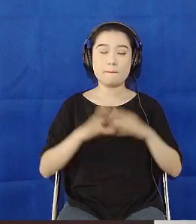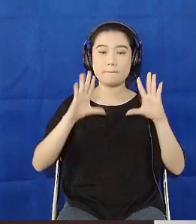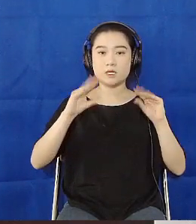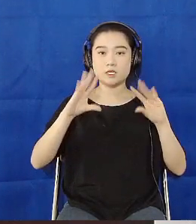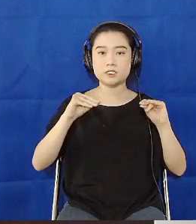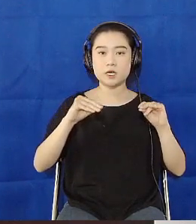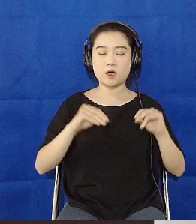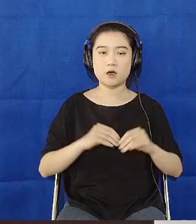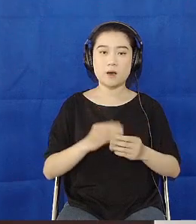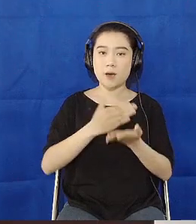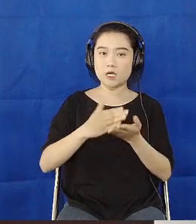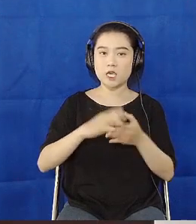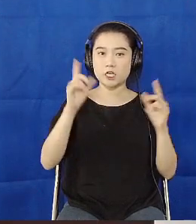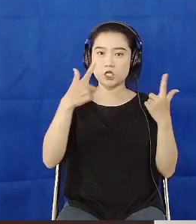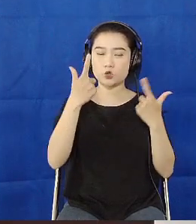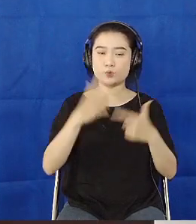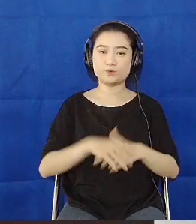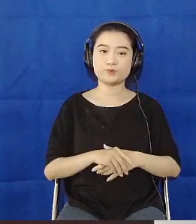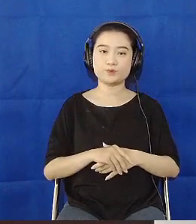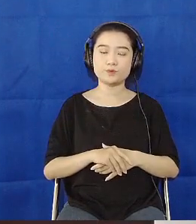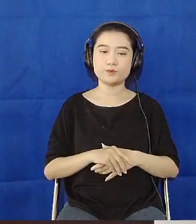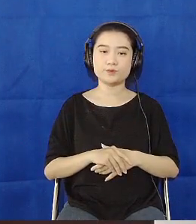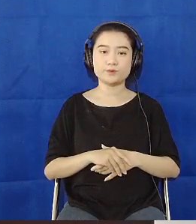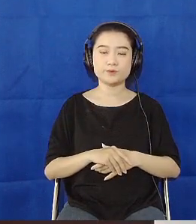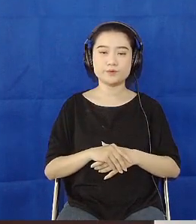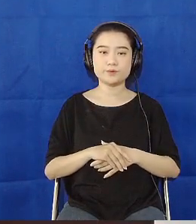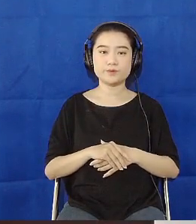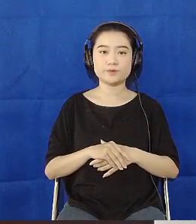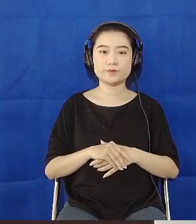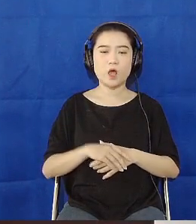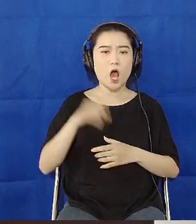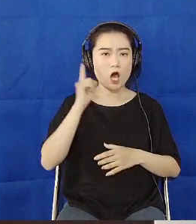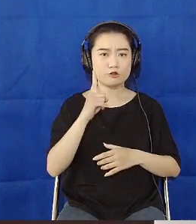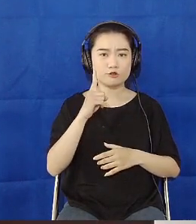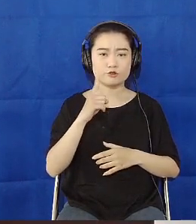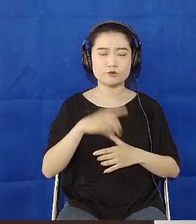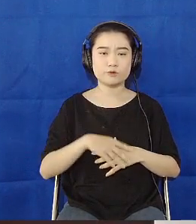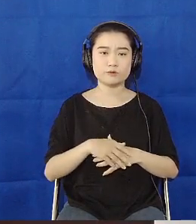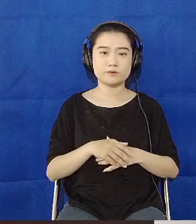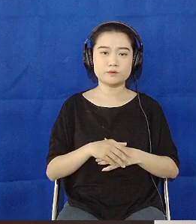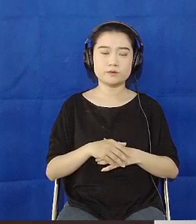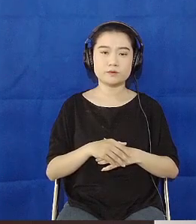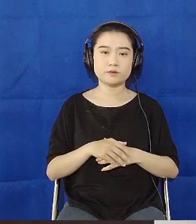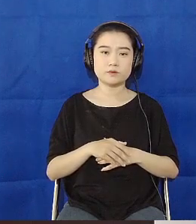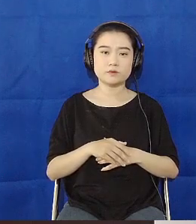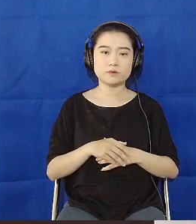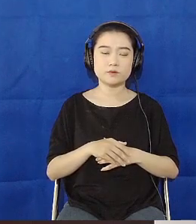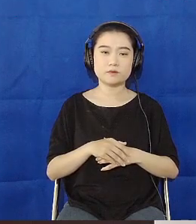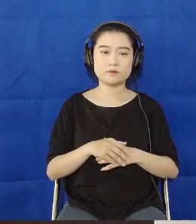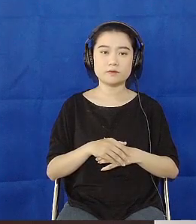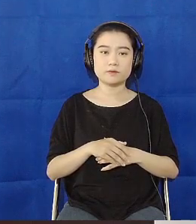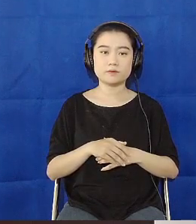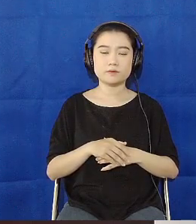diri, bagian dari sesuatu yang harus berguna bagi sesamanya.